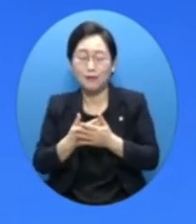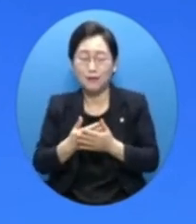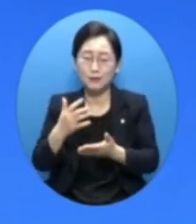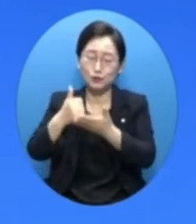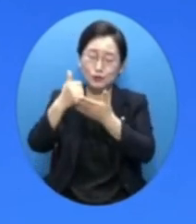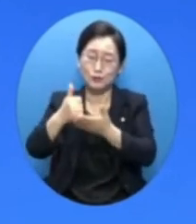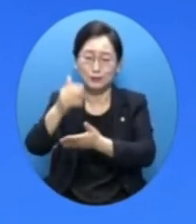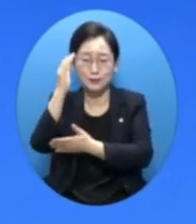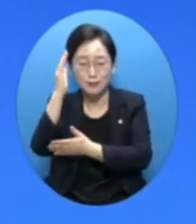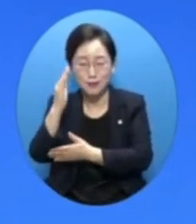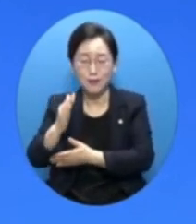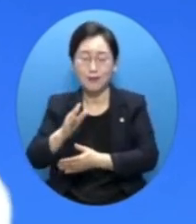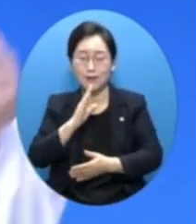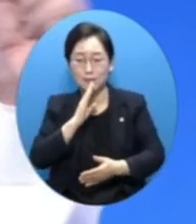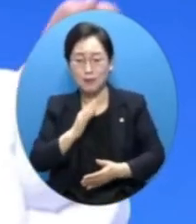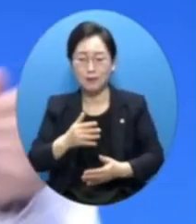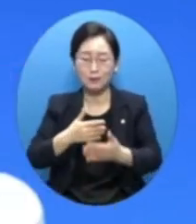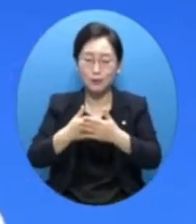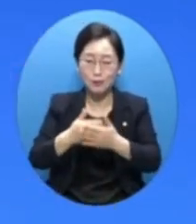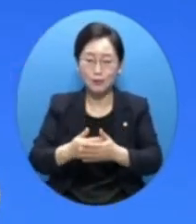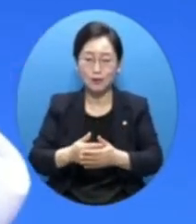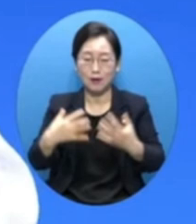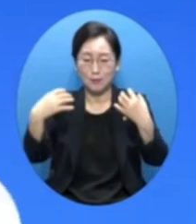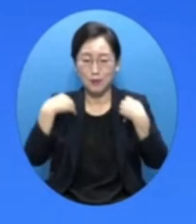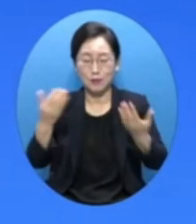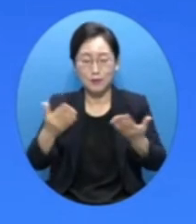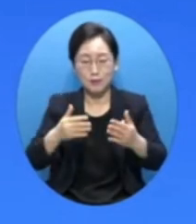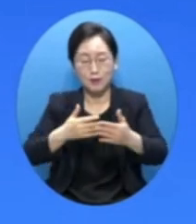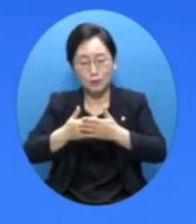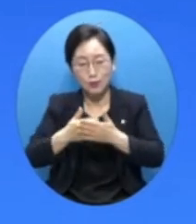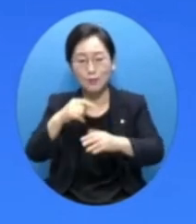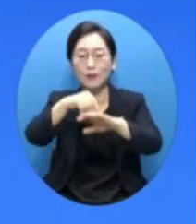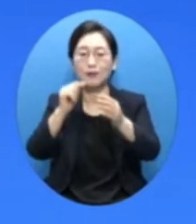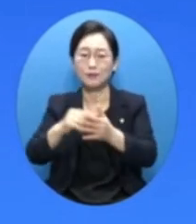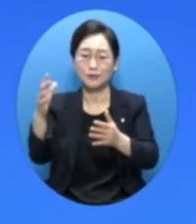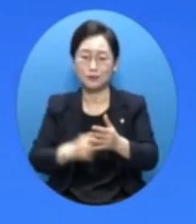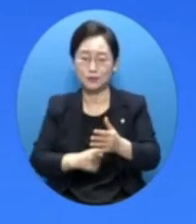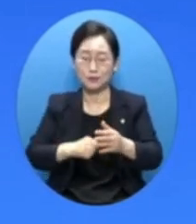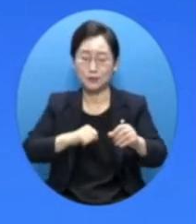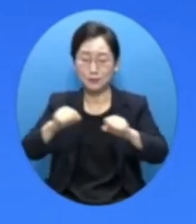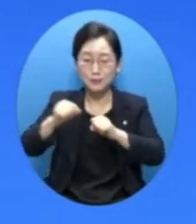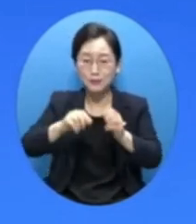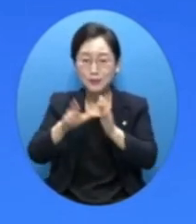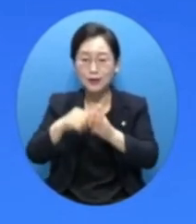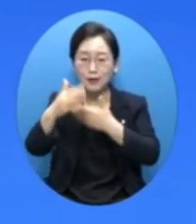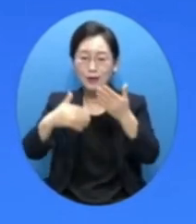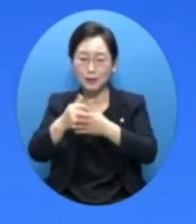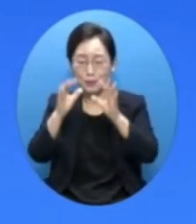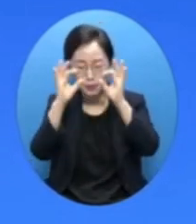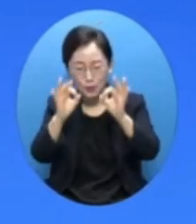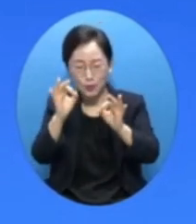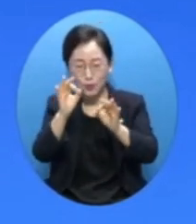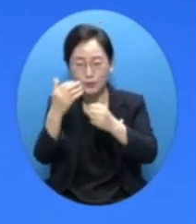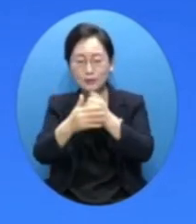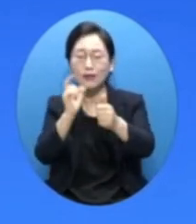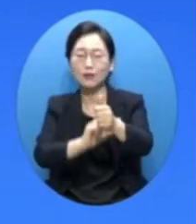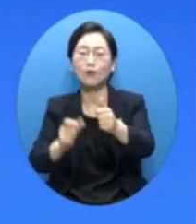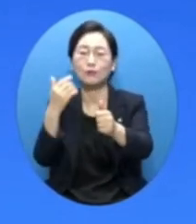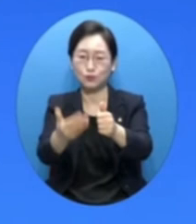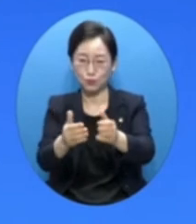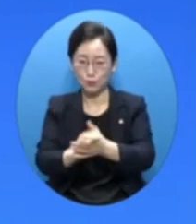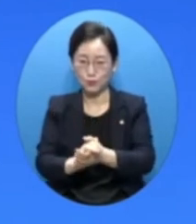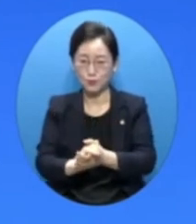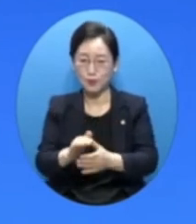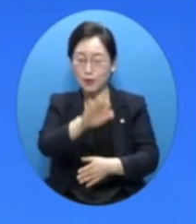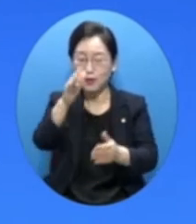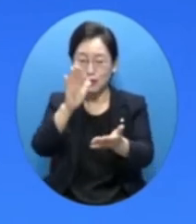하는 것이 너무나 설레고 내게 맡긴 사명을 감당하는 것이 설레는 마음이 있을 때 하나님께서 은혜를 더해 주시는 것입니다. 여러분 신앙